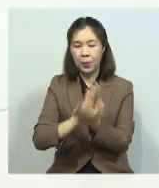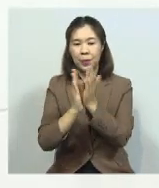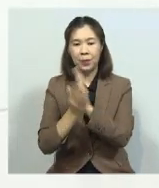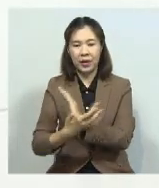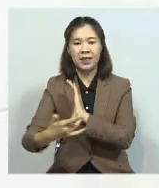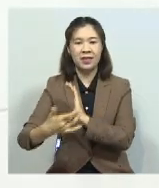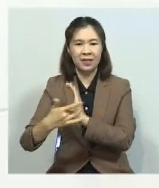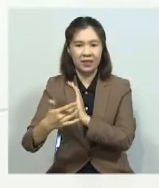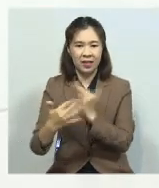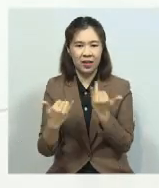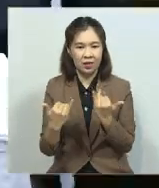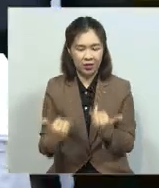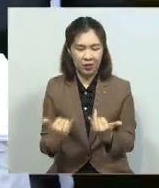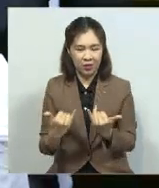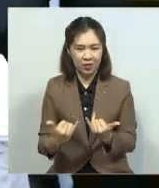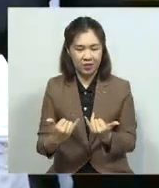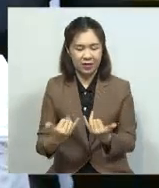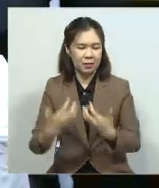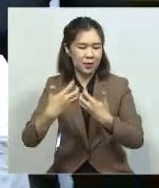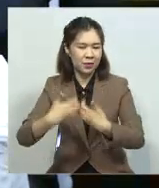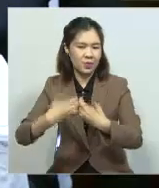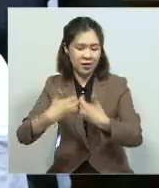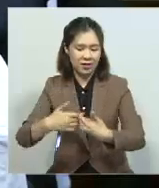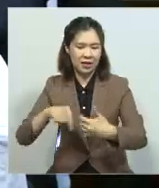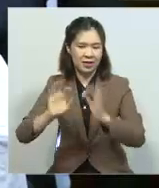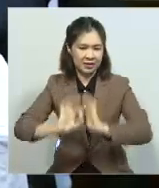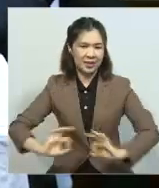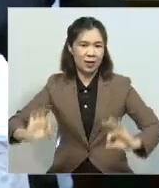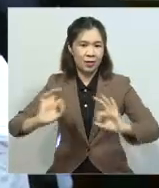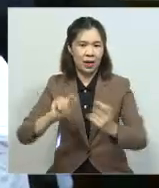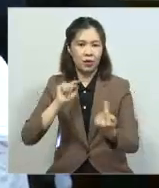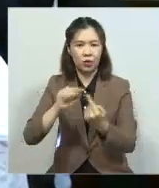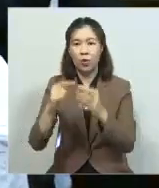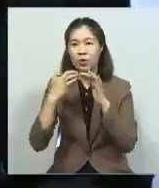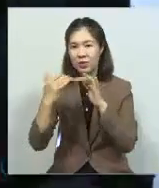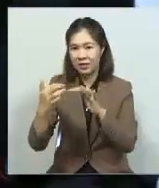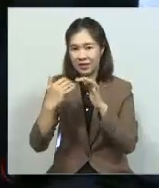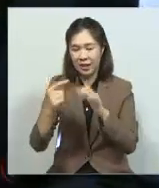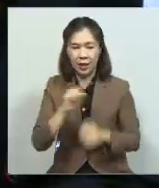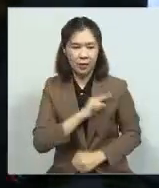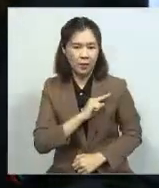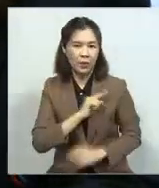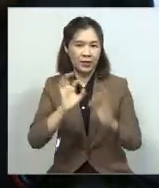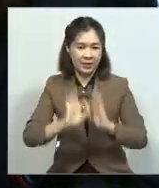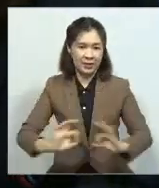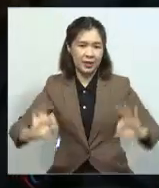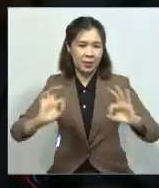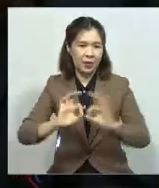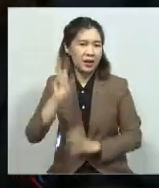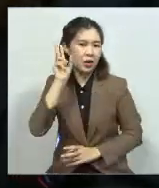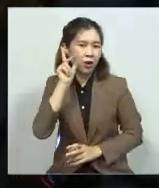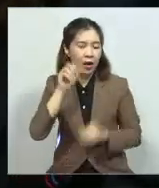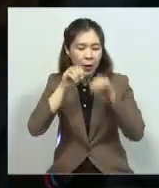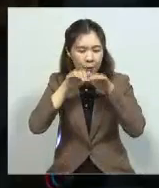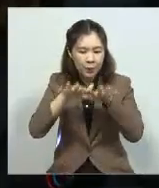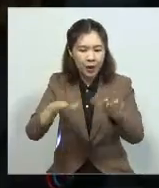คดิจิตอลจนกลายมาเป็นกลไกหรือว่าเครื่องมือหนึ่งที่มีความสำคัญในกระบวนการสื่อสารและมีบทบาทสำคัญยิ่งในการเผยแพร่ข่าวส